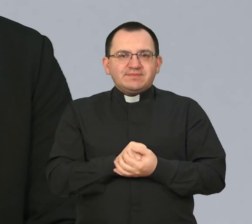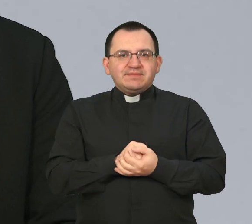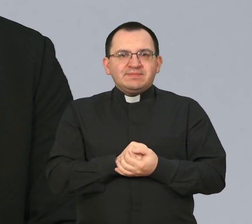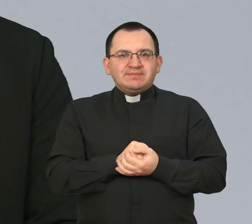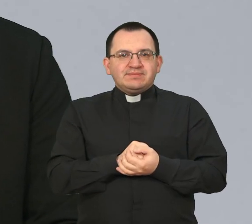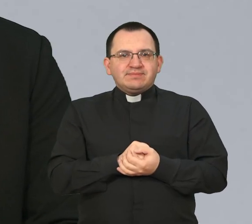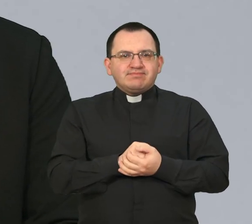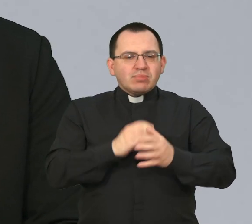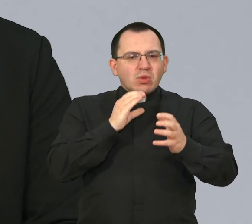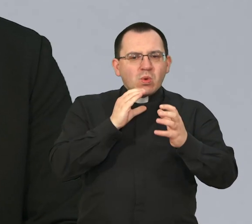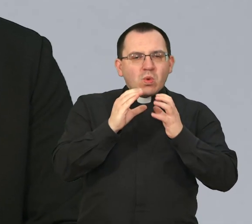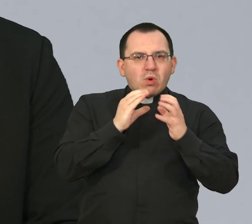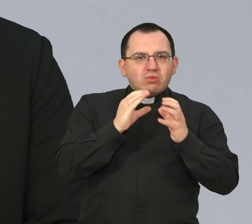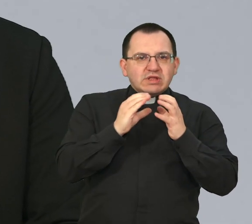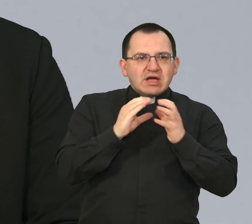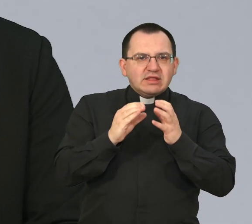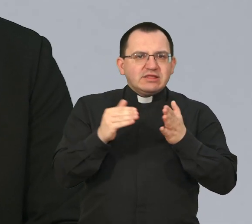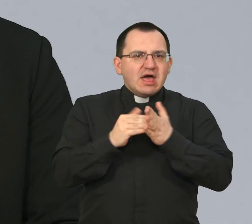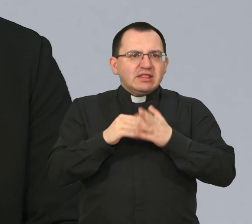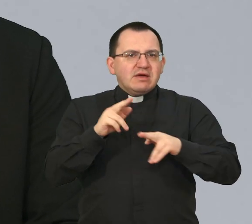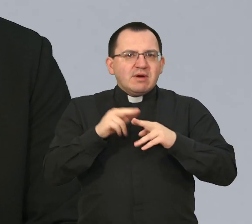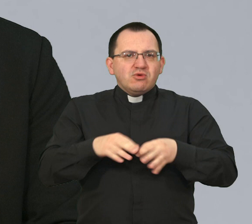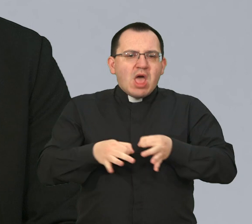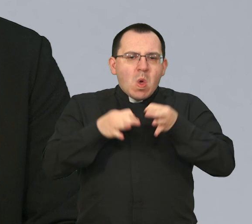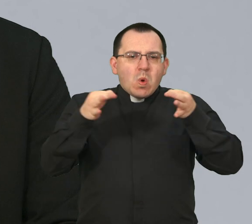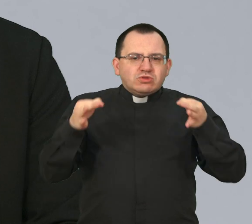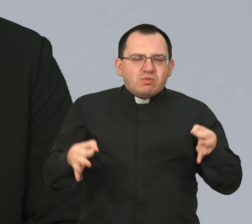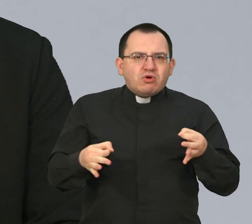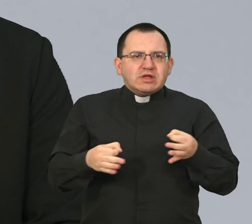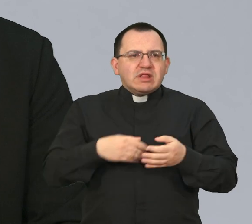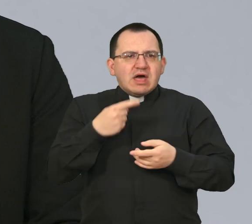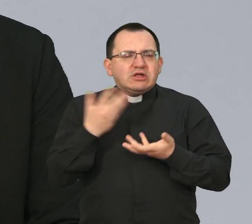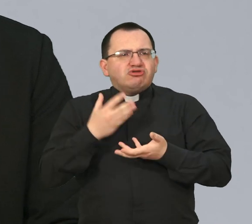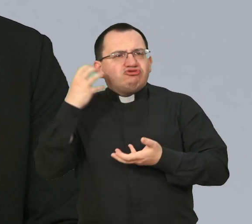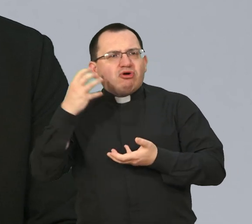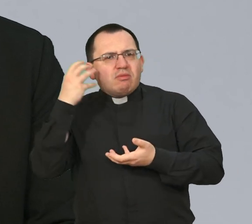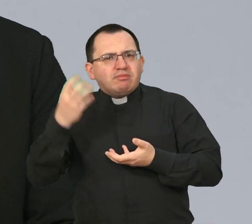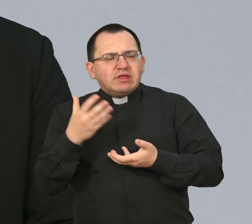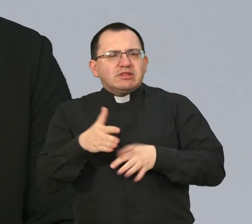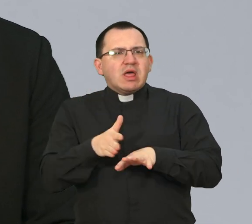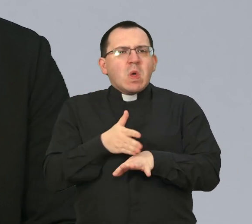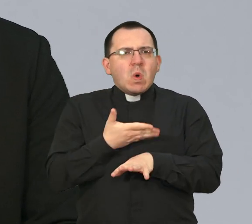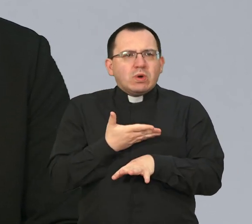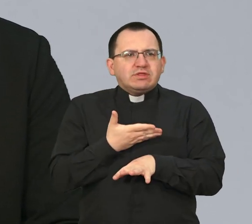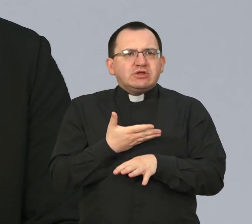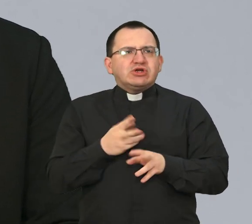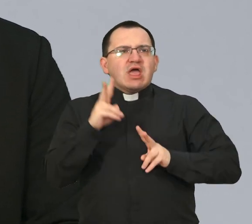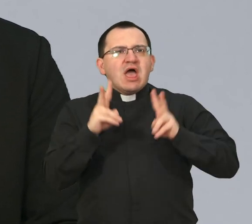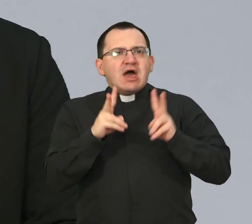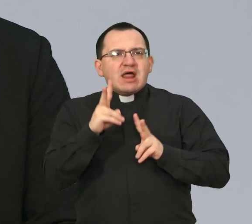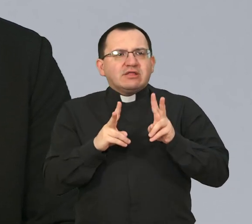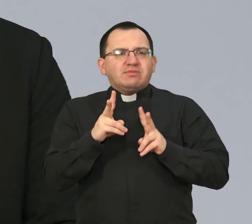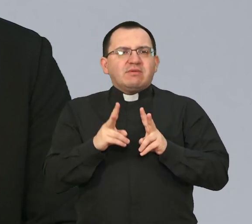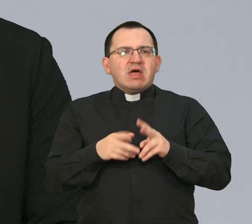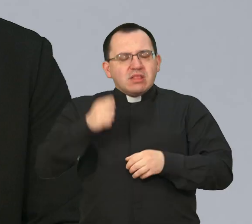Asertivna komunikacija odlikuje se otvorenim i neposrednim izražavanjem misli i osjećaja vezanih za temu rasprave bez kršenja